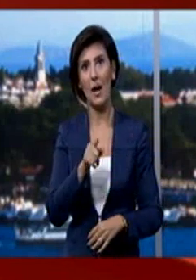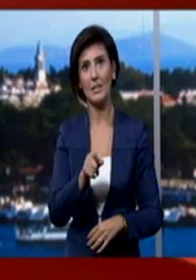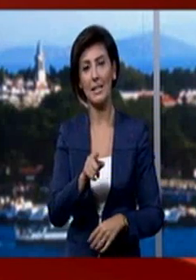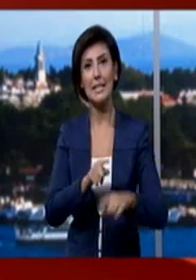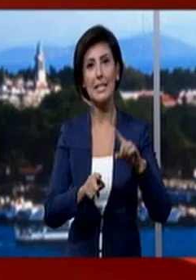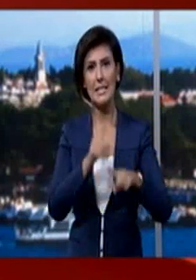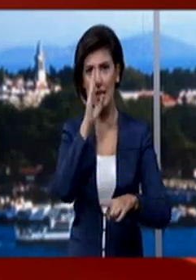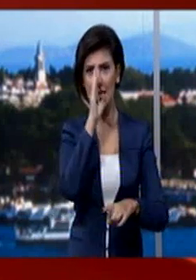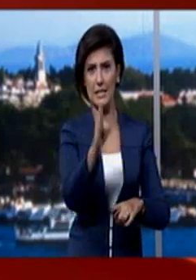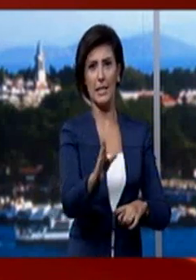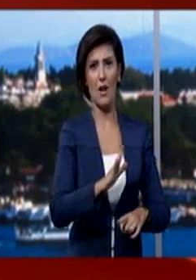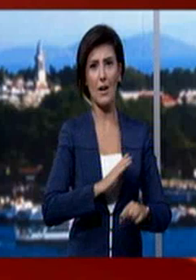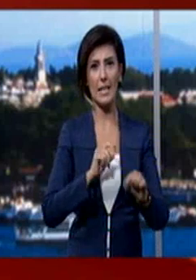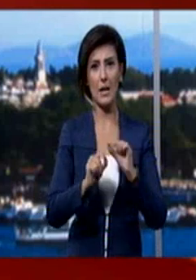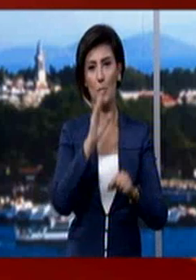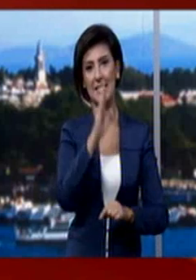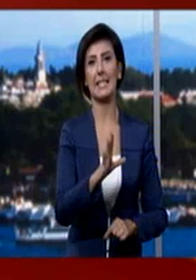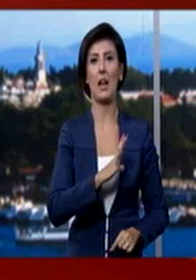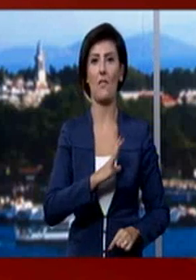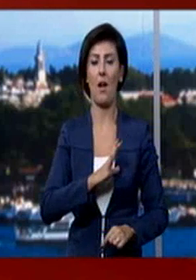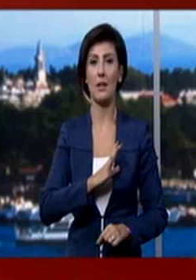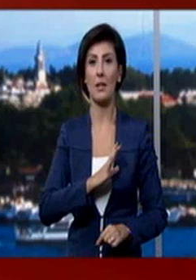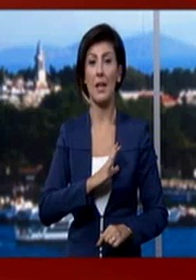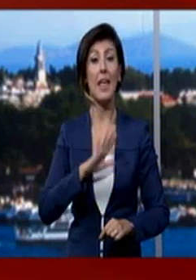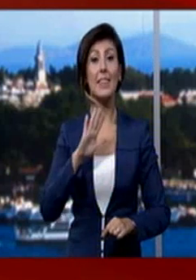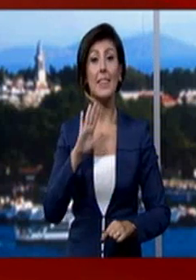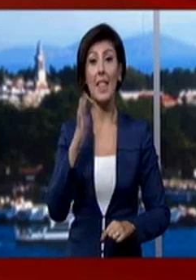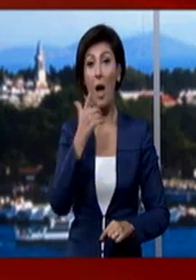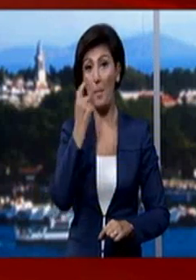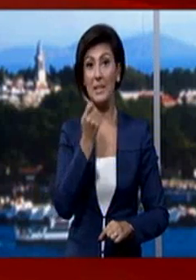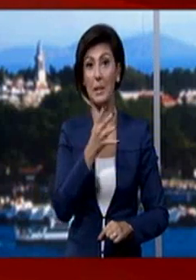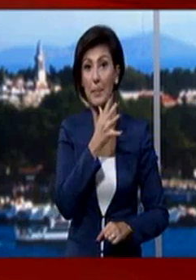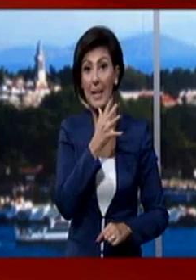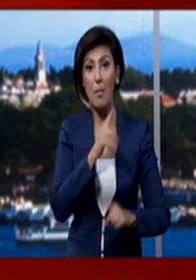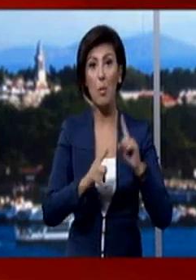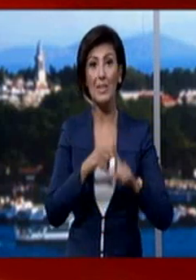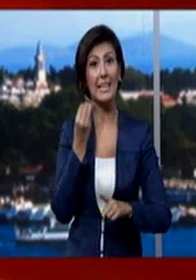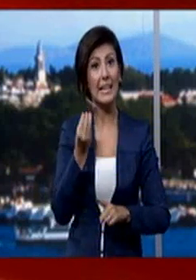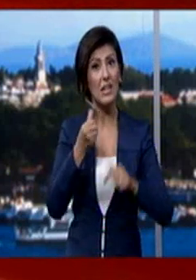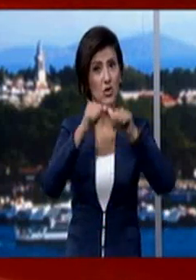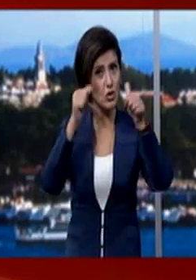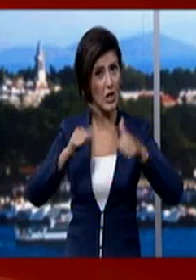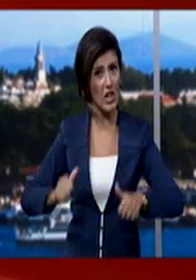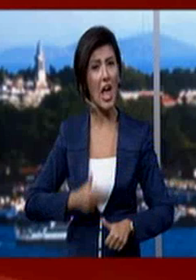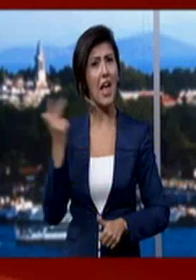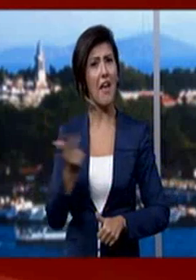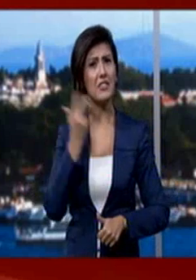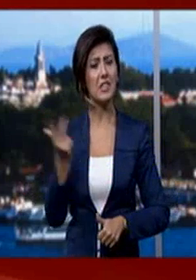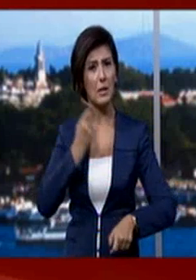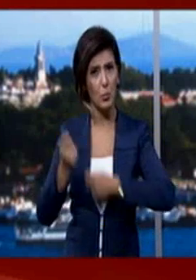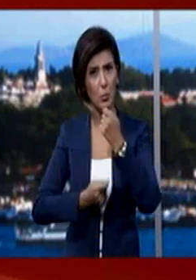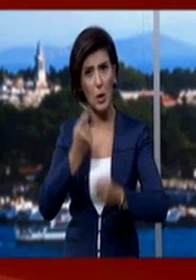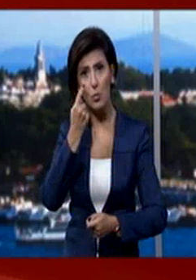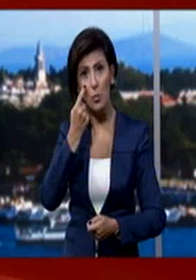Siyasi istikrar varsa ekonomik istikrar var. Ne yaptığını bilen, politikalarını iyi şekillendiren, etkili bir şekilde